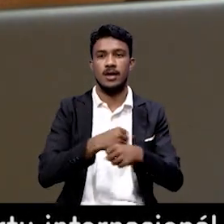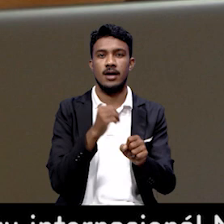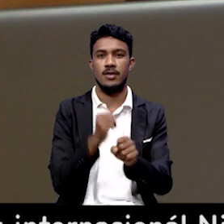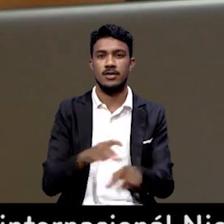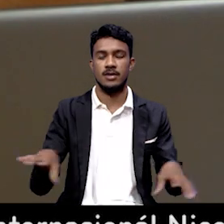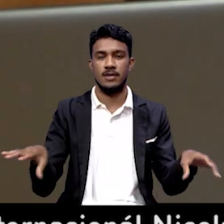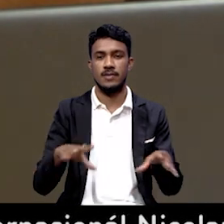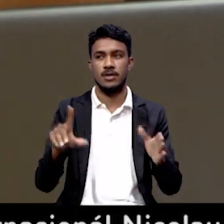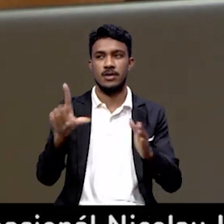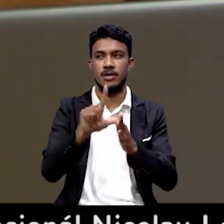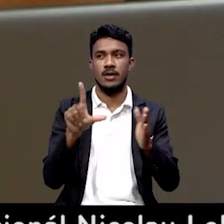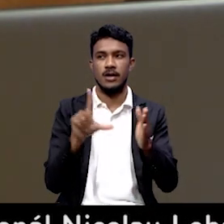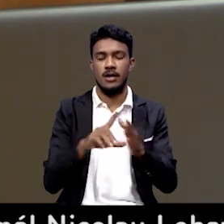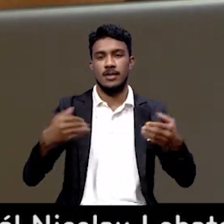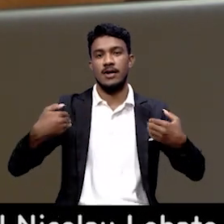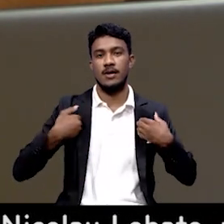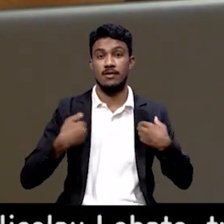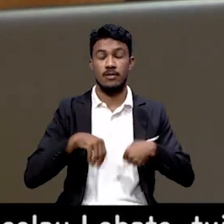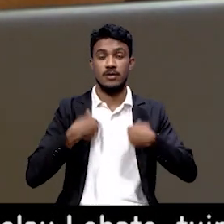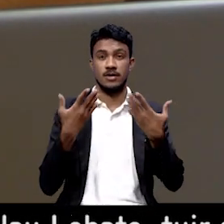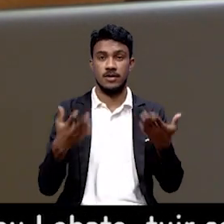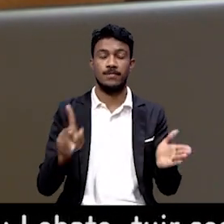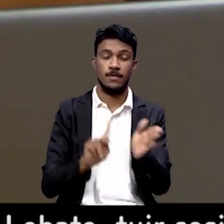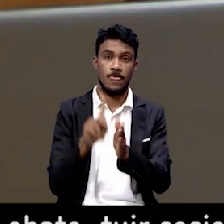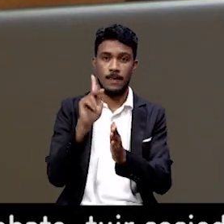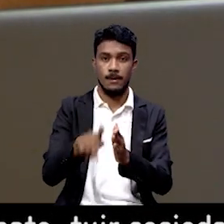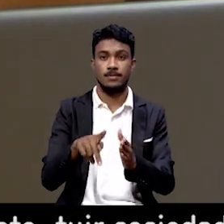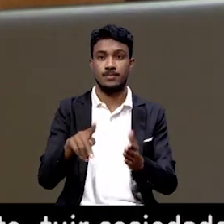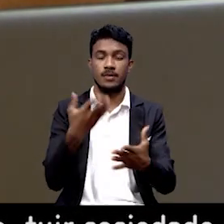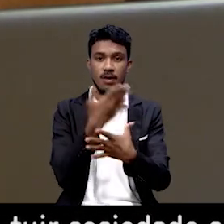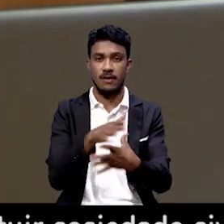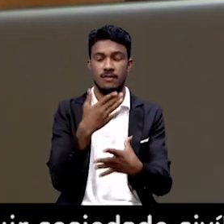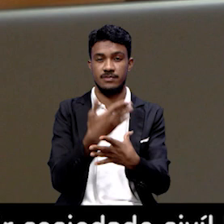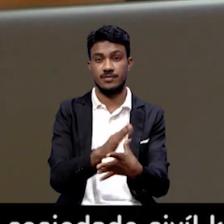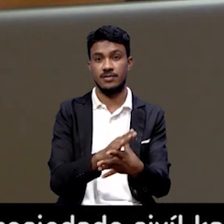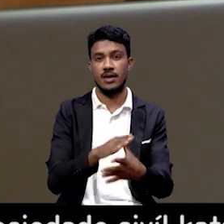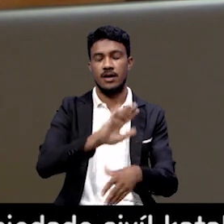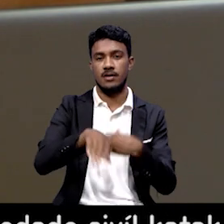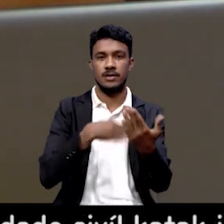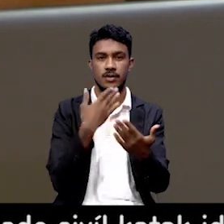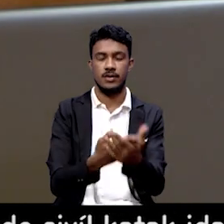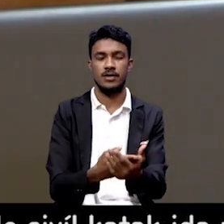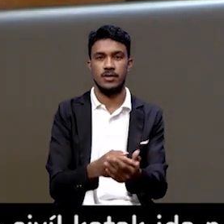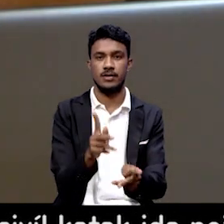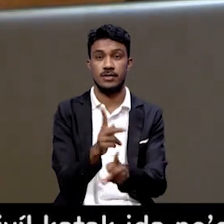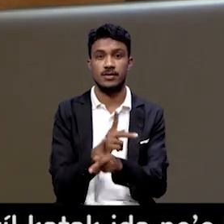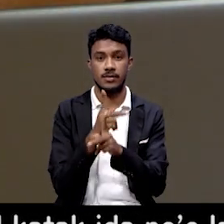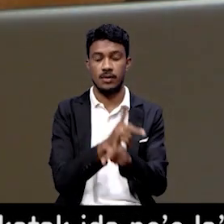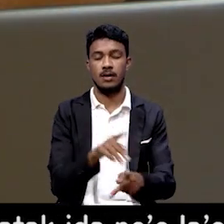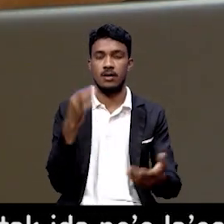bazia ba lei nebe iha oinsa ba nia proceso monitoriga saung ba proceso sira neotu asigura katak